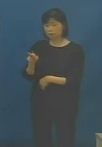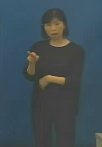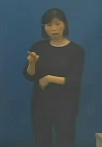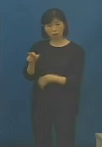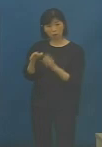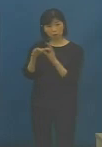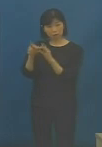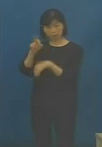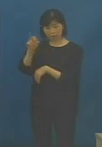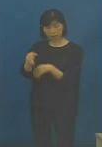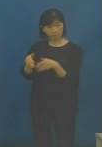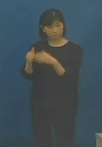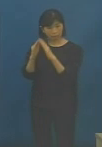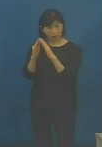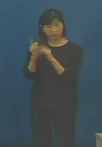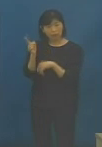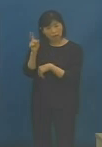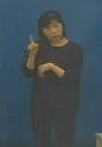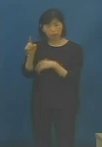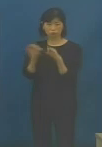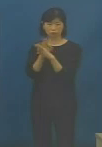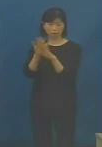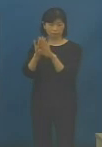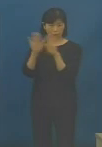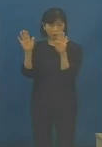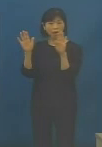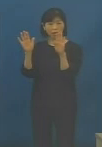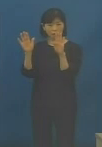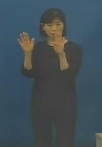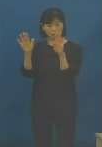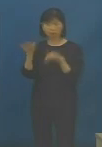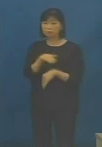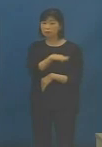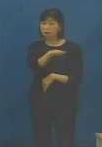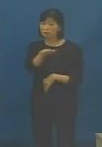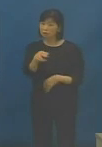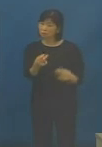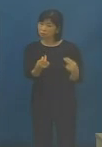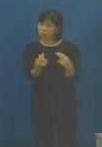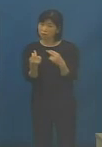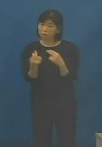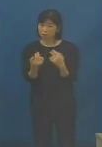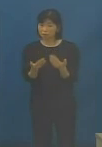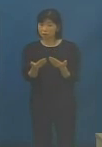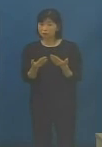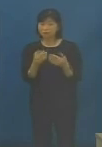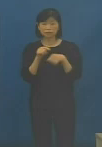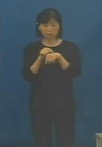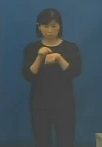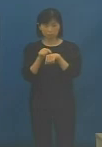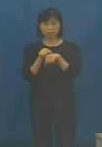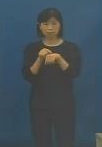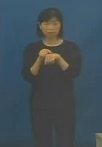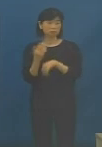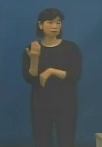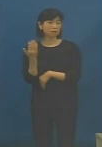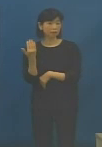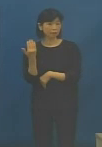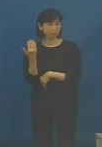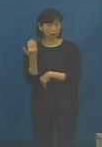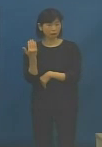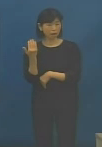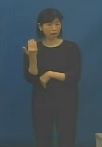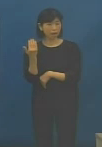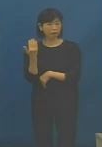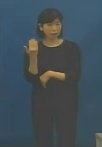ですね、明日運用開始をしてメディアの皆さんにも見ていただく時間というのも先般、クラブの